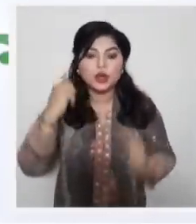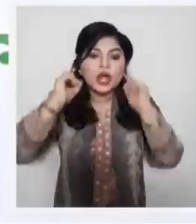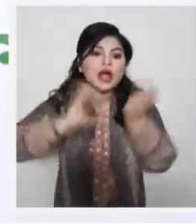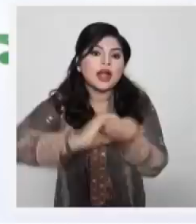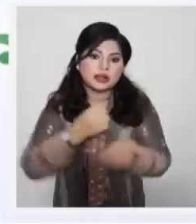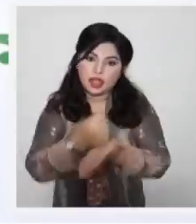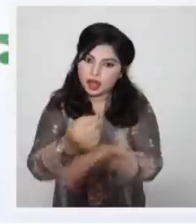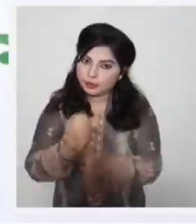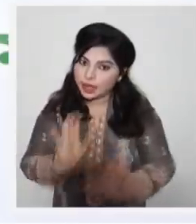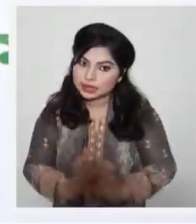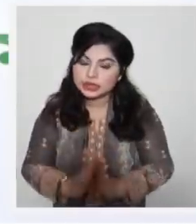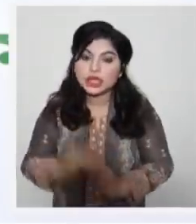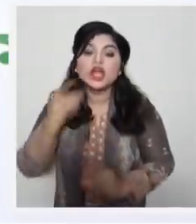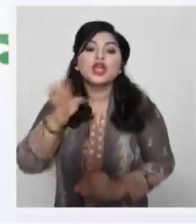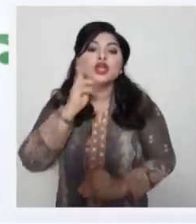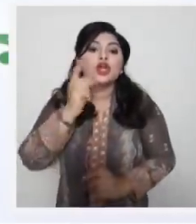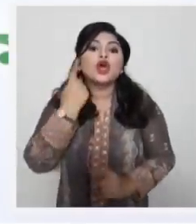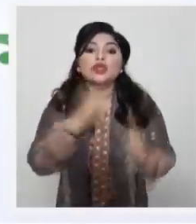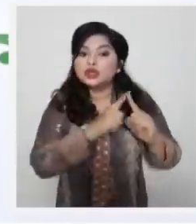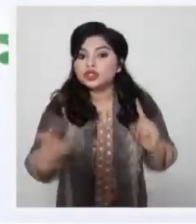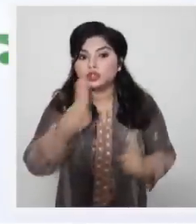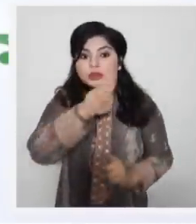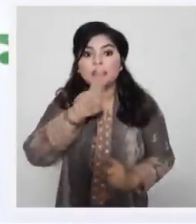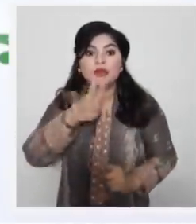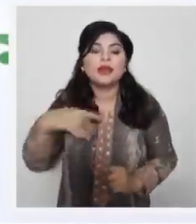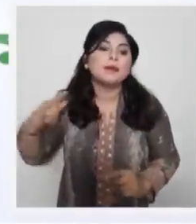যাচ্ছেন 4,217 জন চিকিৎসক।